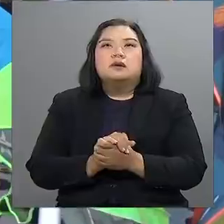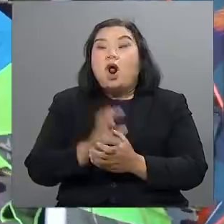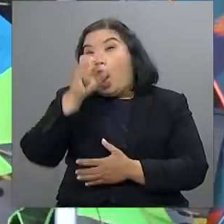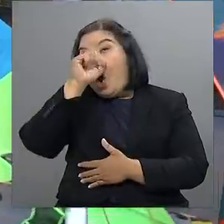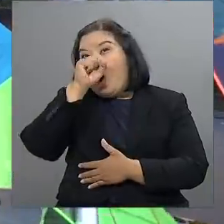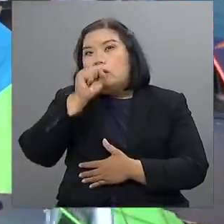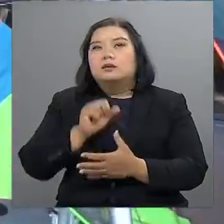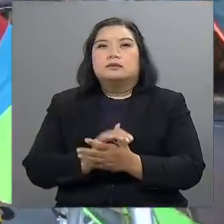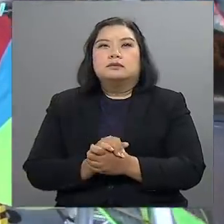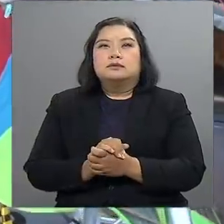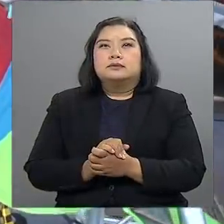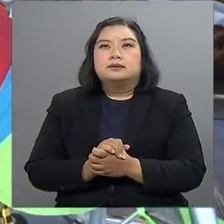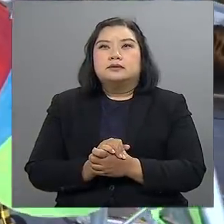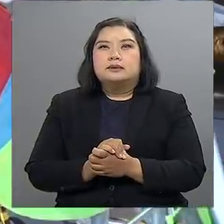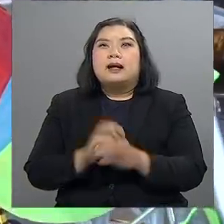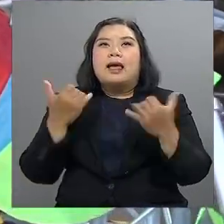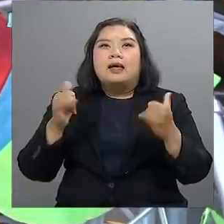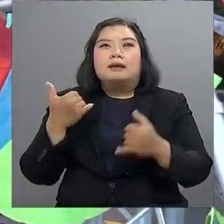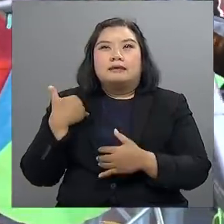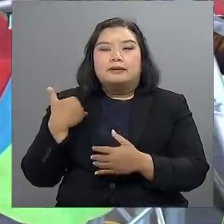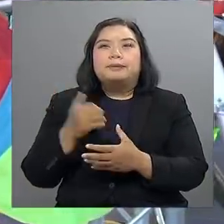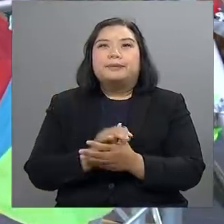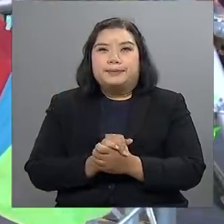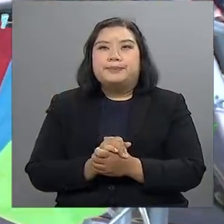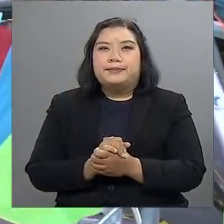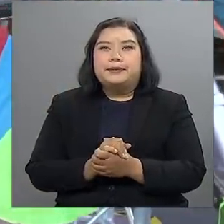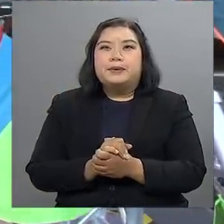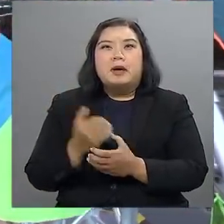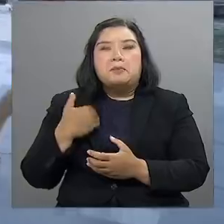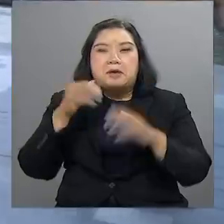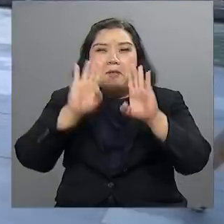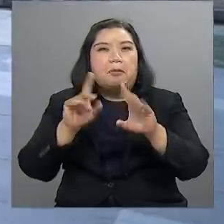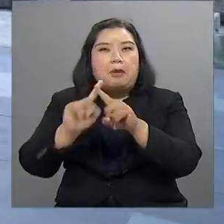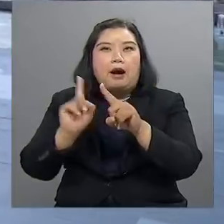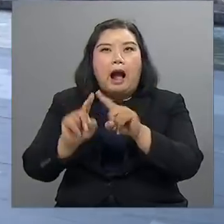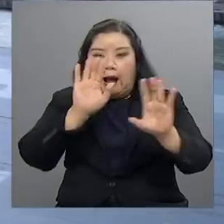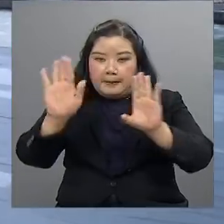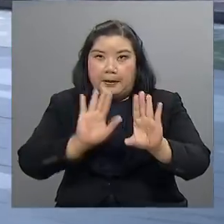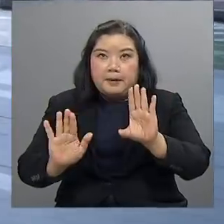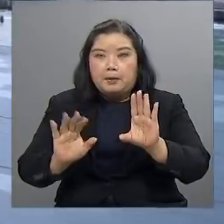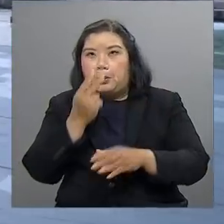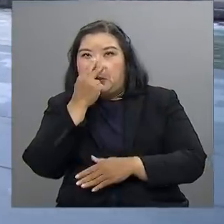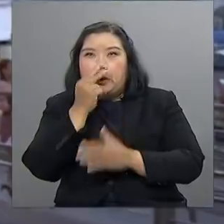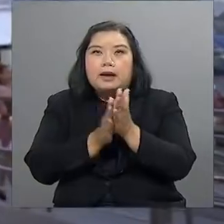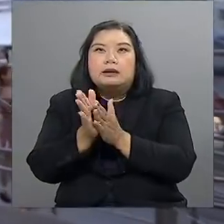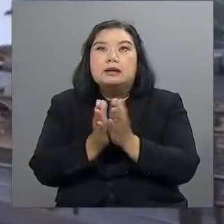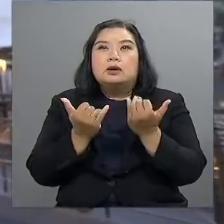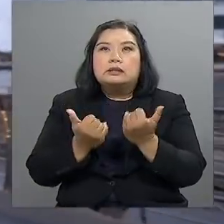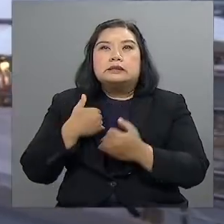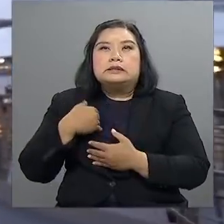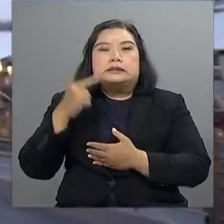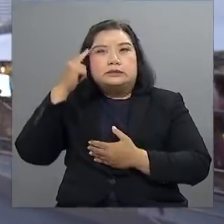กับว่าวทั้งหลายเพราะว่าวมันมีเยอะแยะมากมายมีรูปแบบหลากหลายมากยิ่งโลกกว้างเท่าไหร่ยิ่งเปิดกว้างเท่าไห